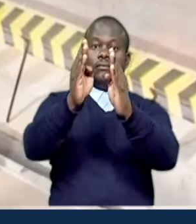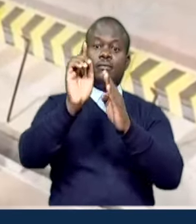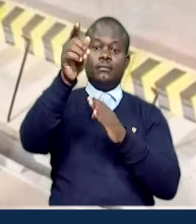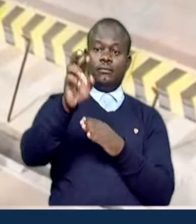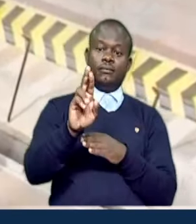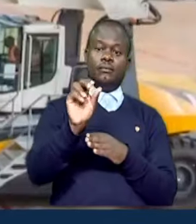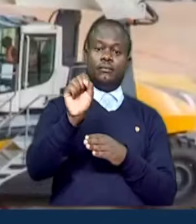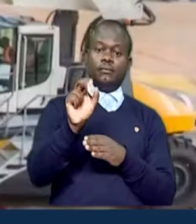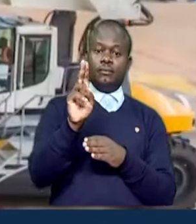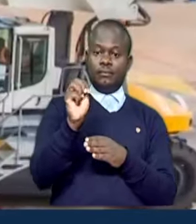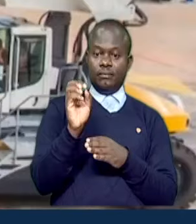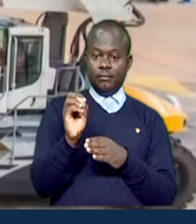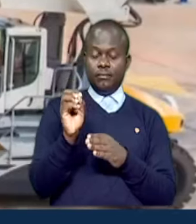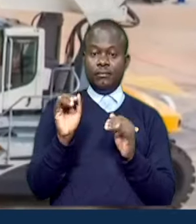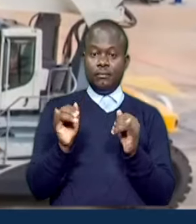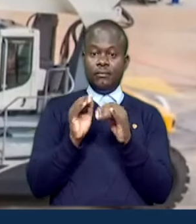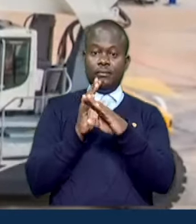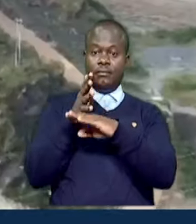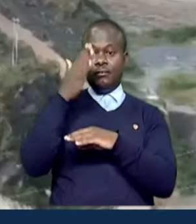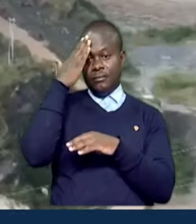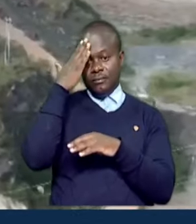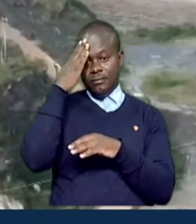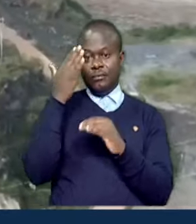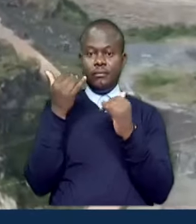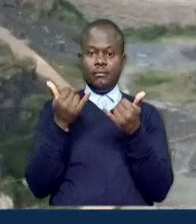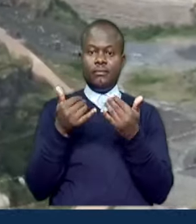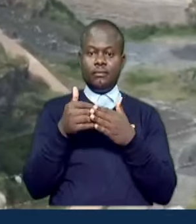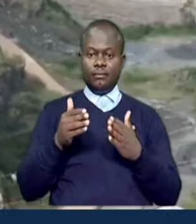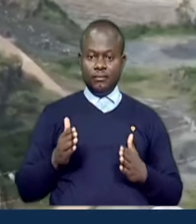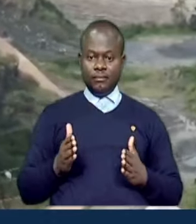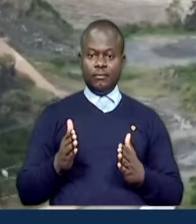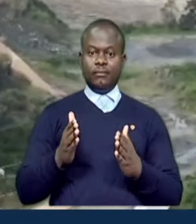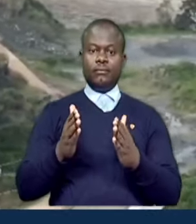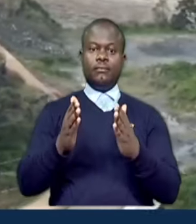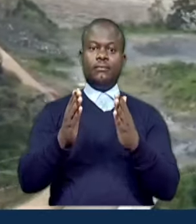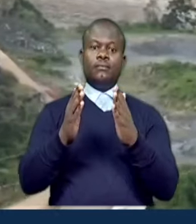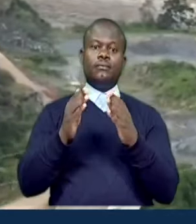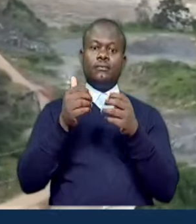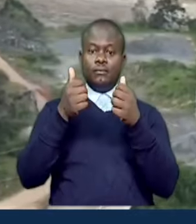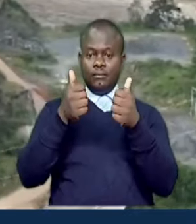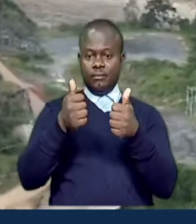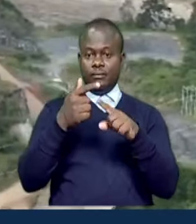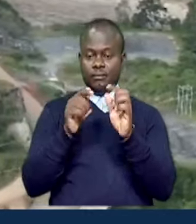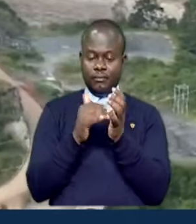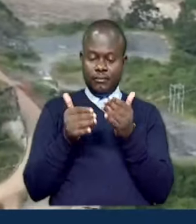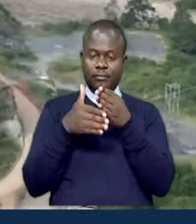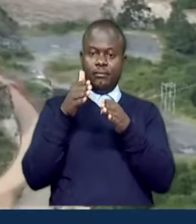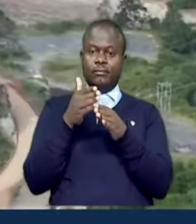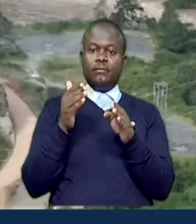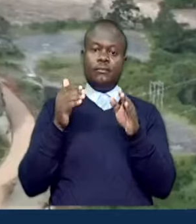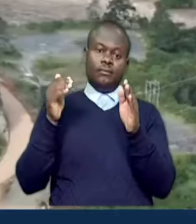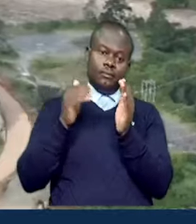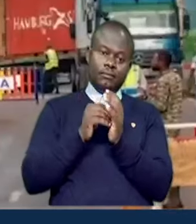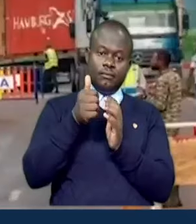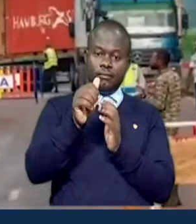Rusuma, abenshi bagerageje kwambuka barabizi ko ari umuhanda utari nyabagendwa cyane, ariko ubu ngubu barimo kubaka. Ni nabyo yari arimo